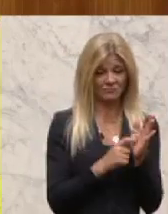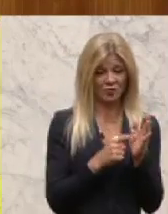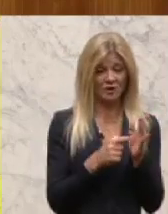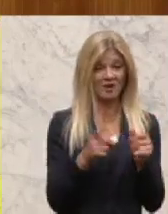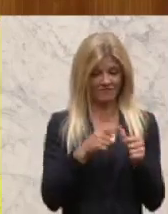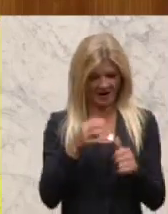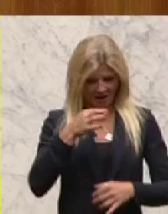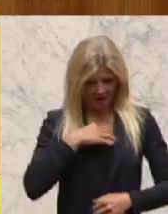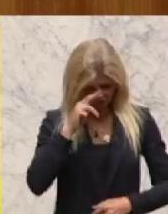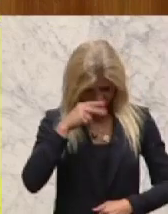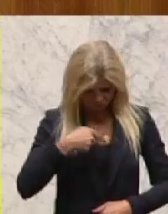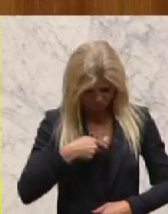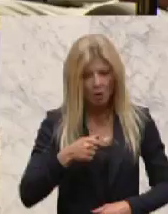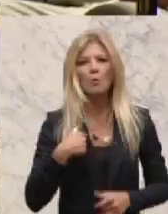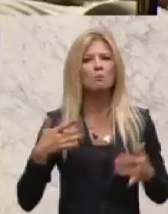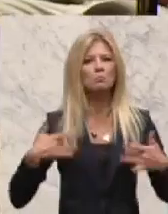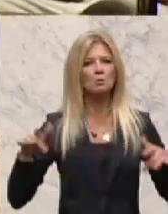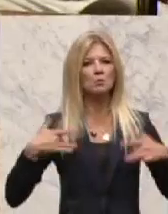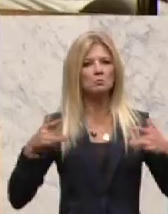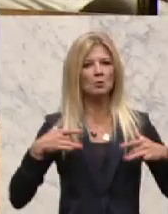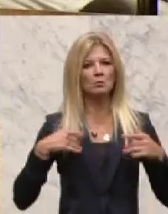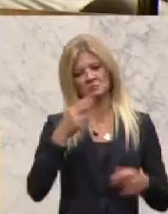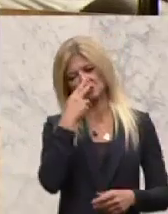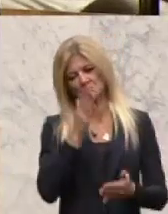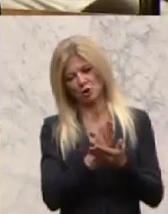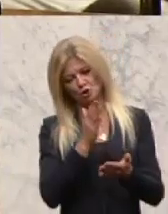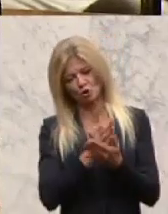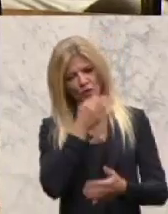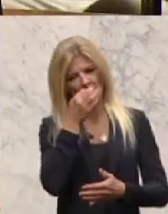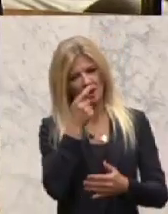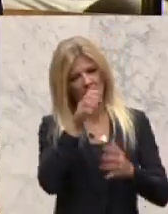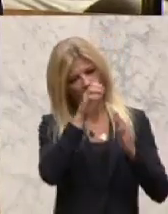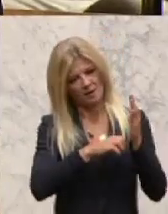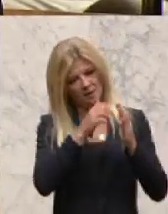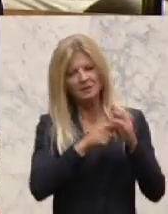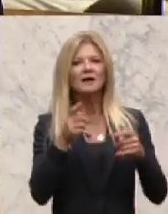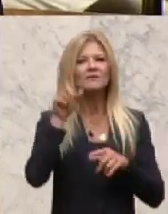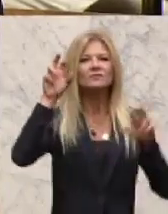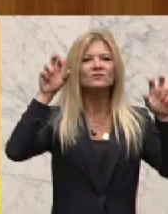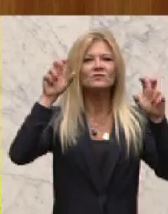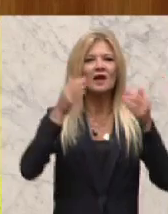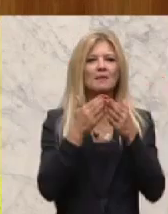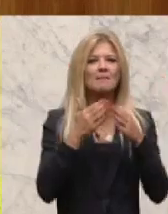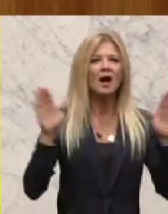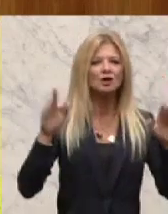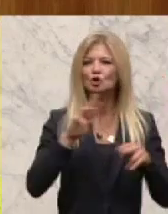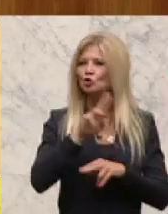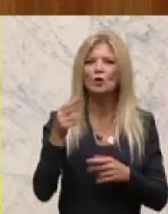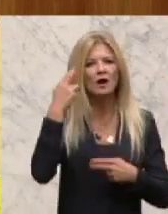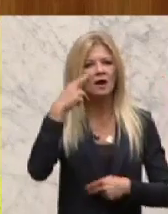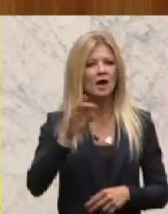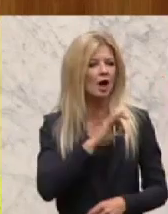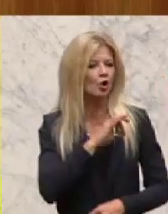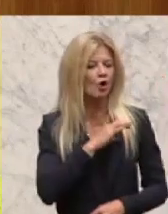geht, überhaupt nicht zustimmen. Und das sehen Sie allein aufgrund der Rednerliste zum Thema Asyl. Wenn Sie schauen, gibt es nur bei den Kollegen Doppler, der gemeldet ist, und dann